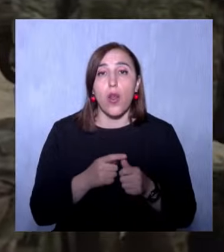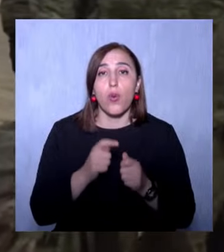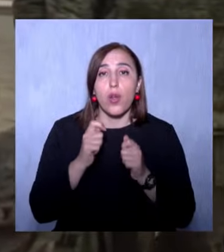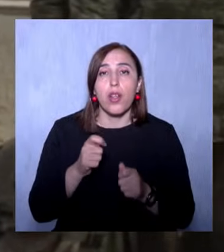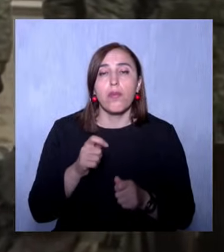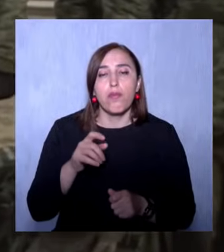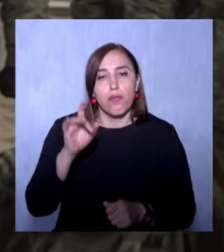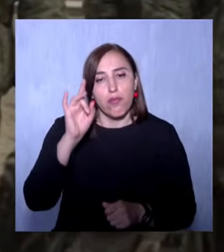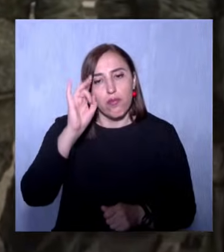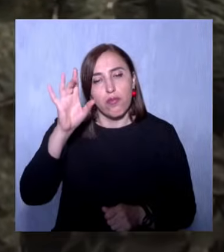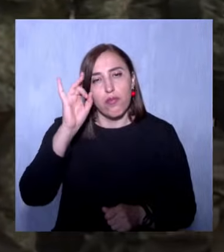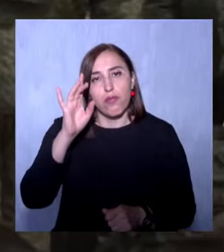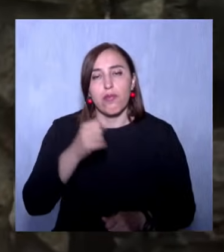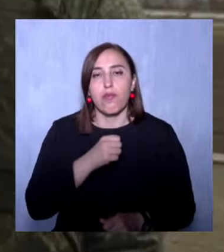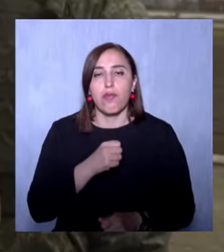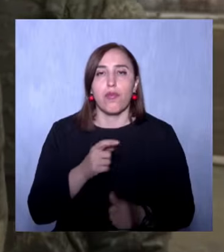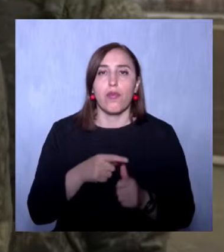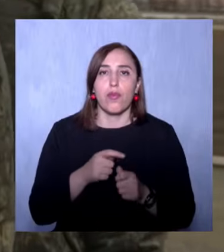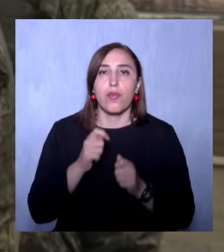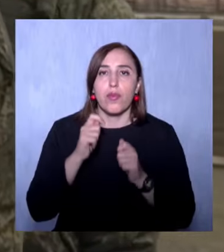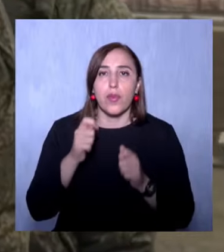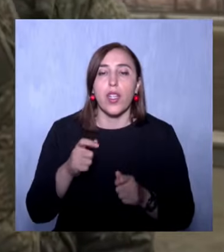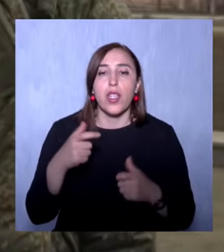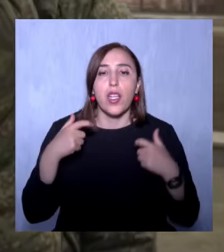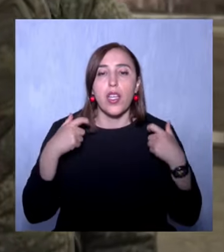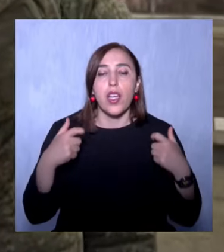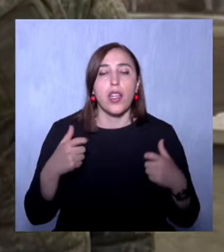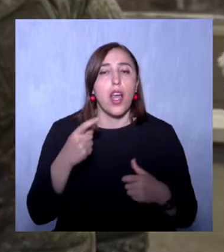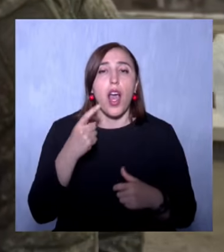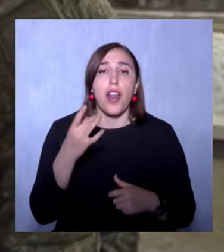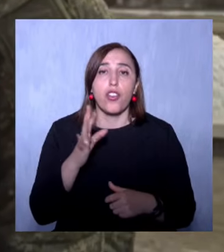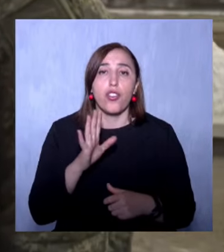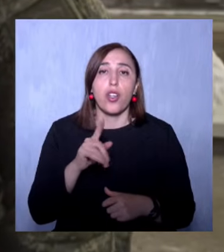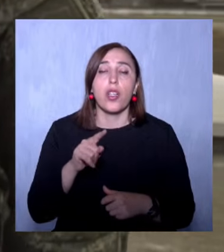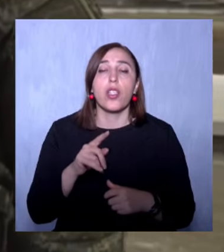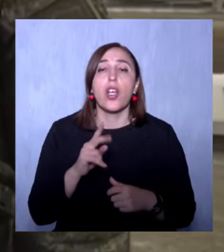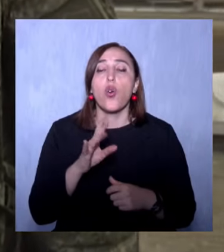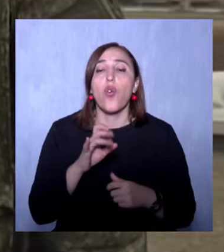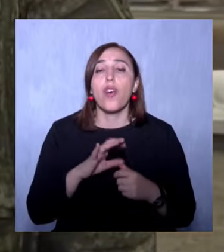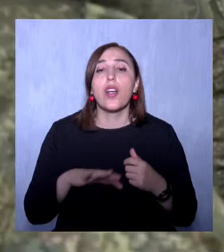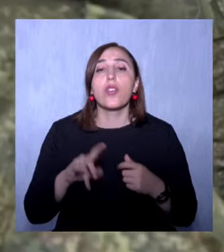լավագույն դեսանտային ստորաբաժանում։ Դա ի դեպ գեներալի առաջին առնչությունը չէր Կովկասի հետ,